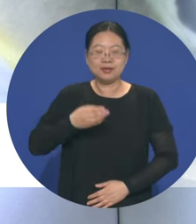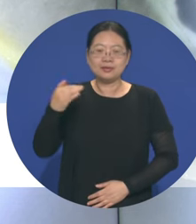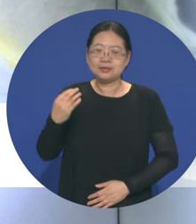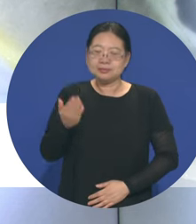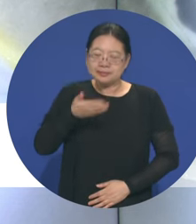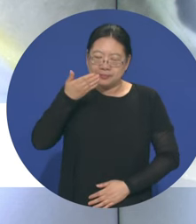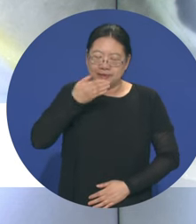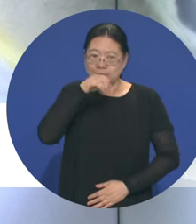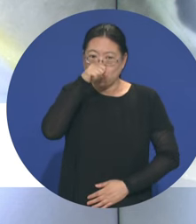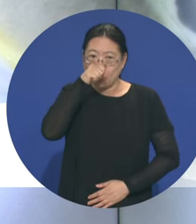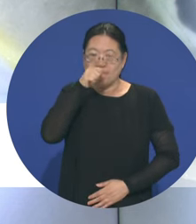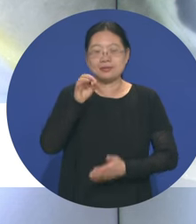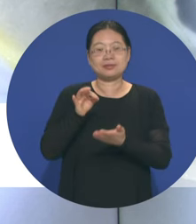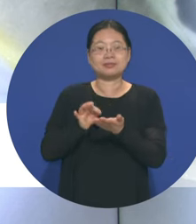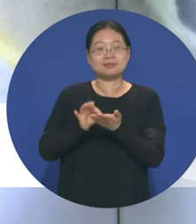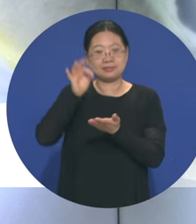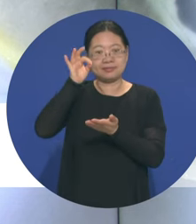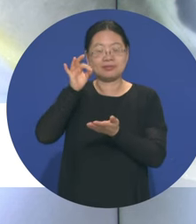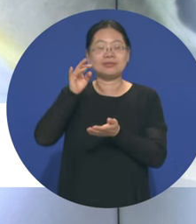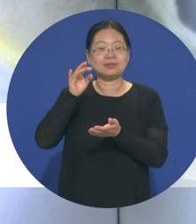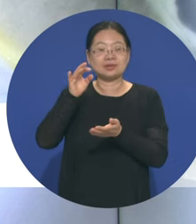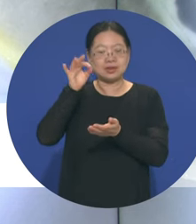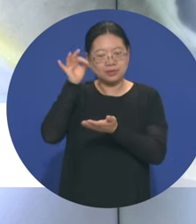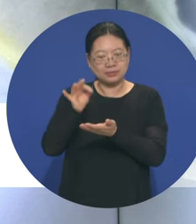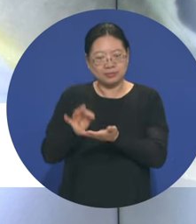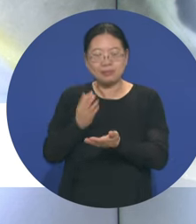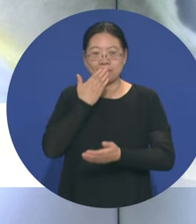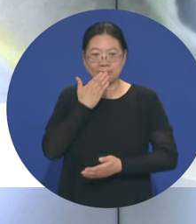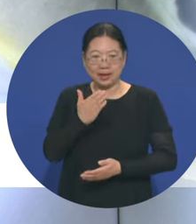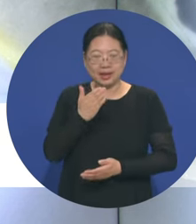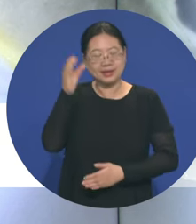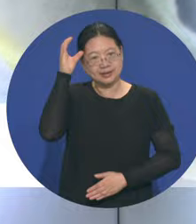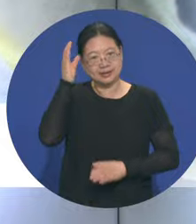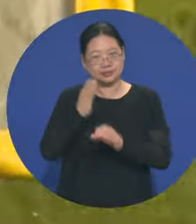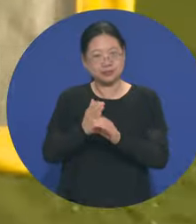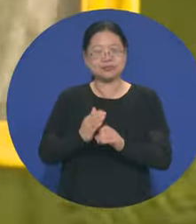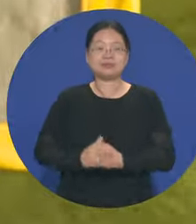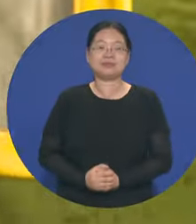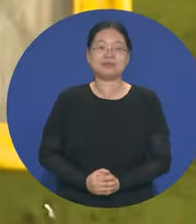높일 수 있을 것으로 기대를 모으고 있습니다. 현장 취재했습니다.